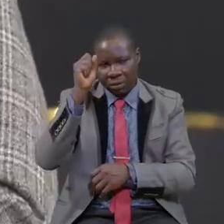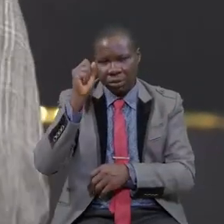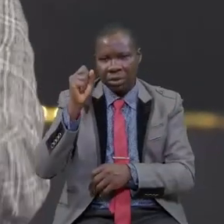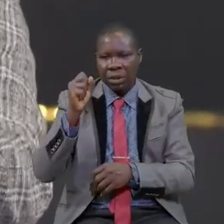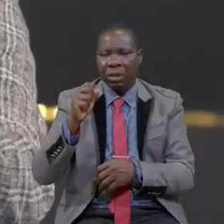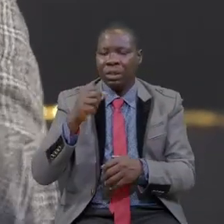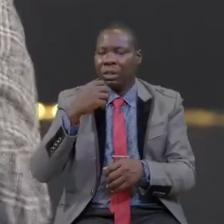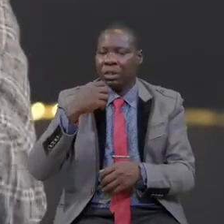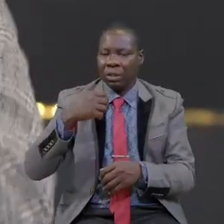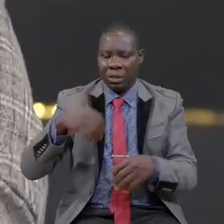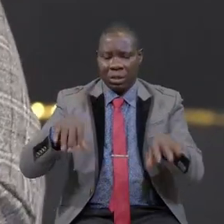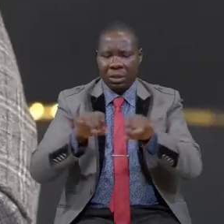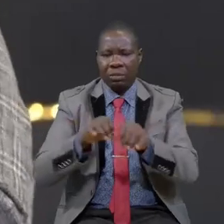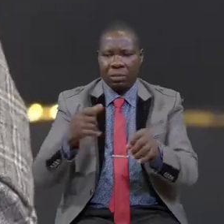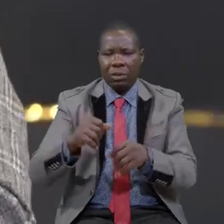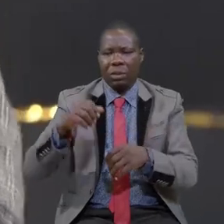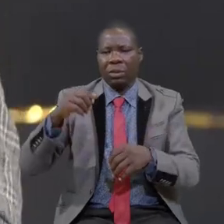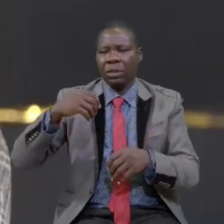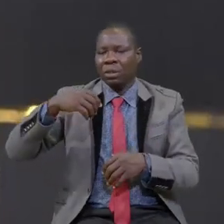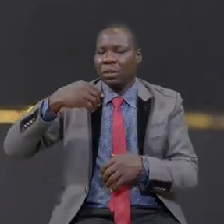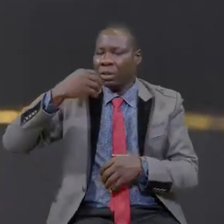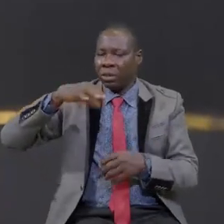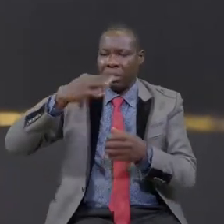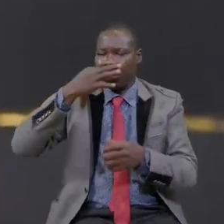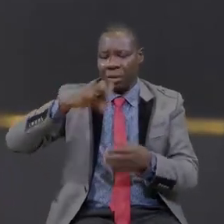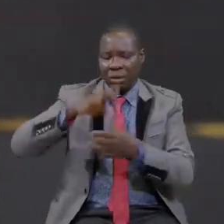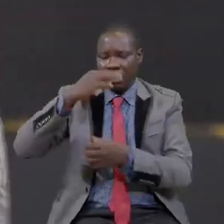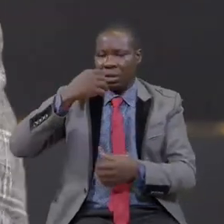même les démons ne sont soumis en ton nom.